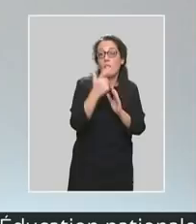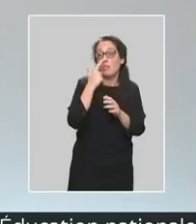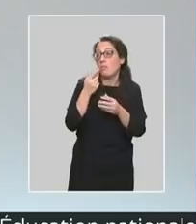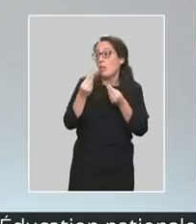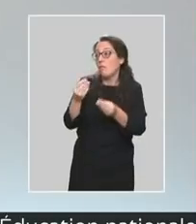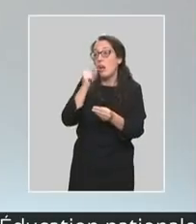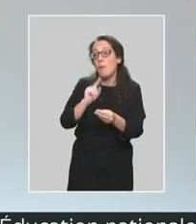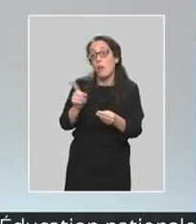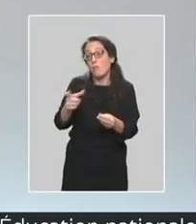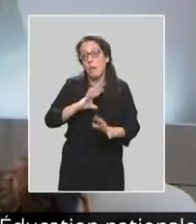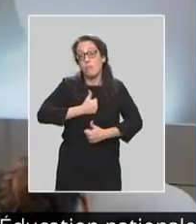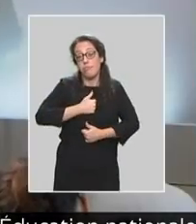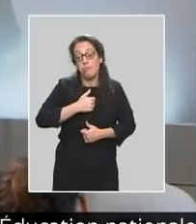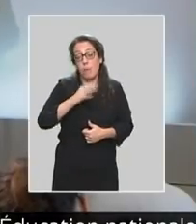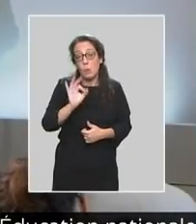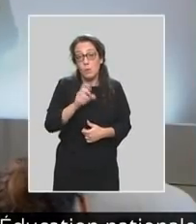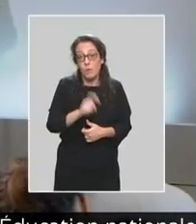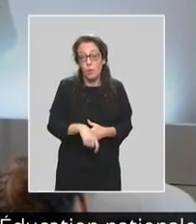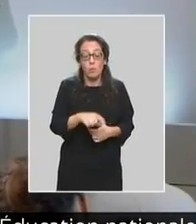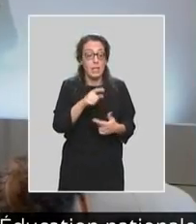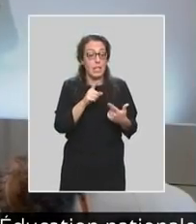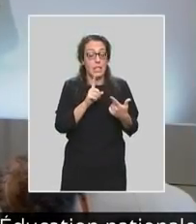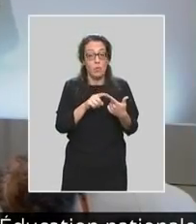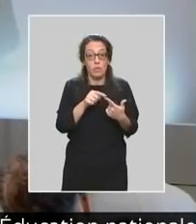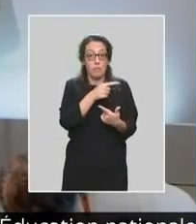premièrement. Deuxièmement, et dans la suite de ce que vient de dire Olivier Véran,